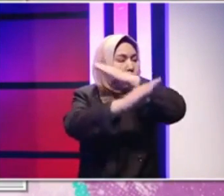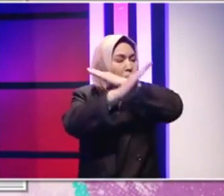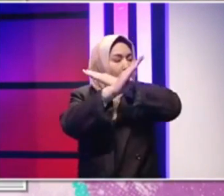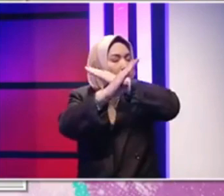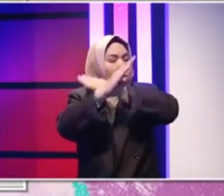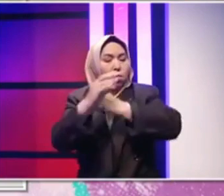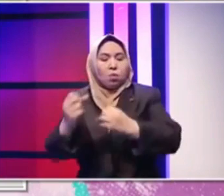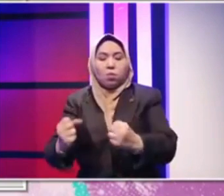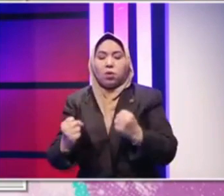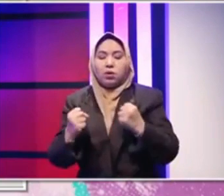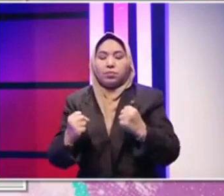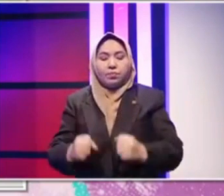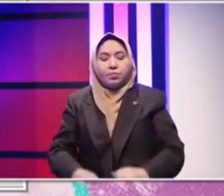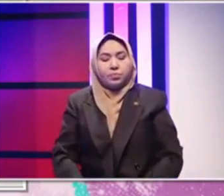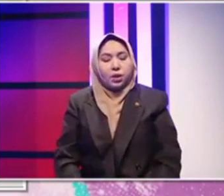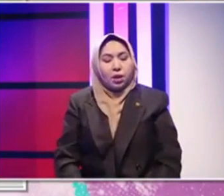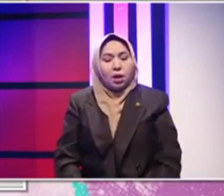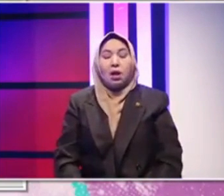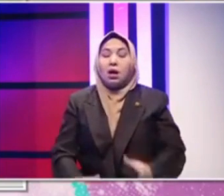جدر،